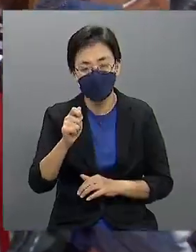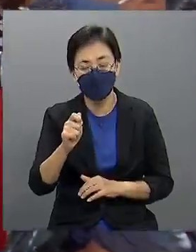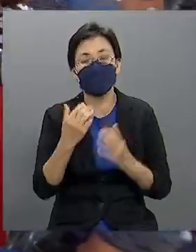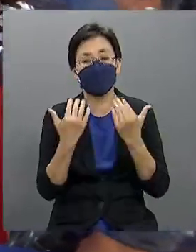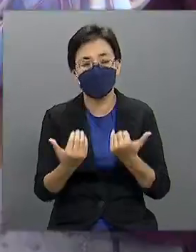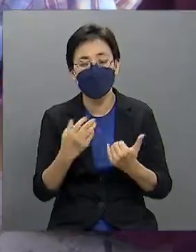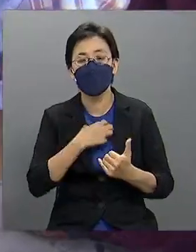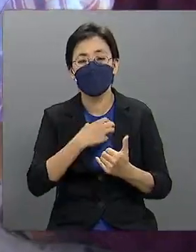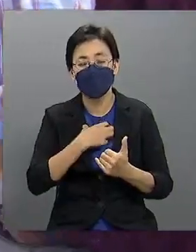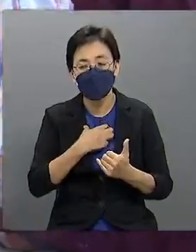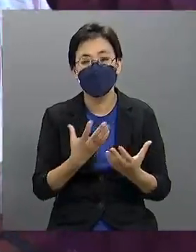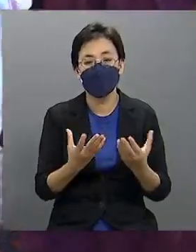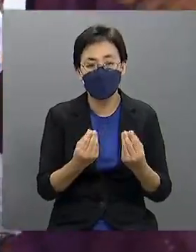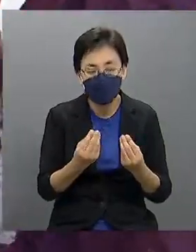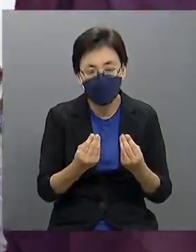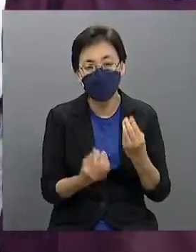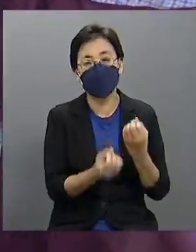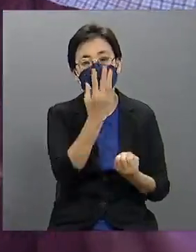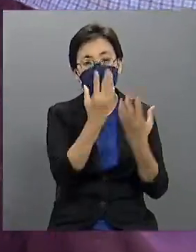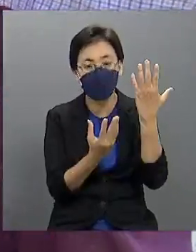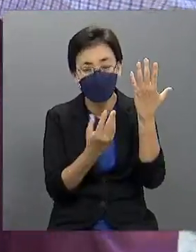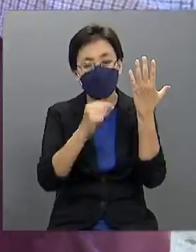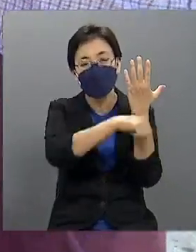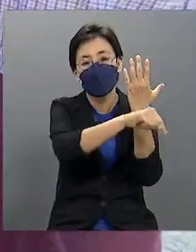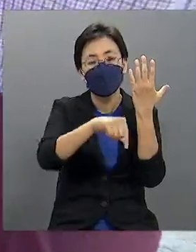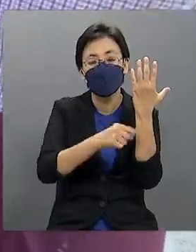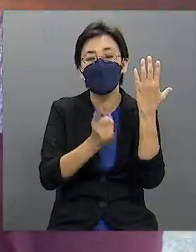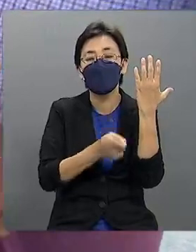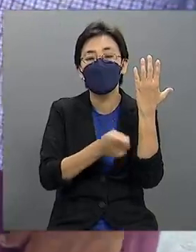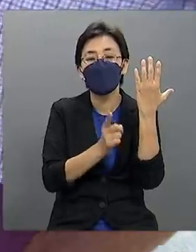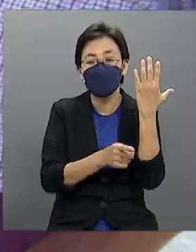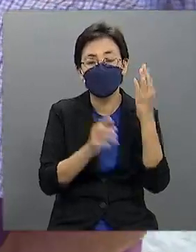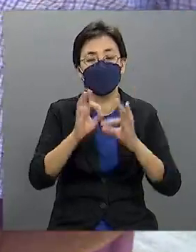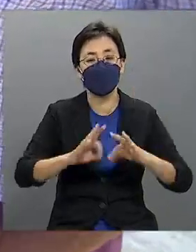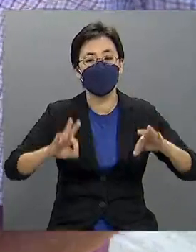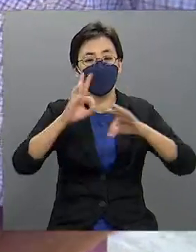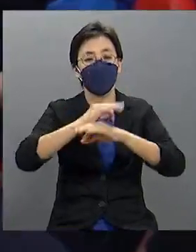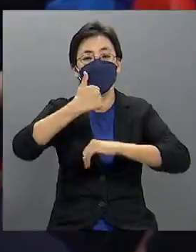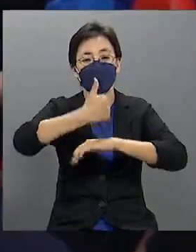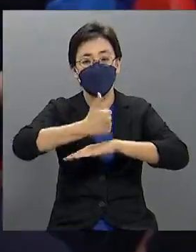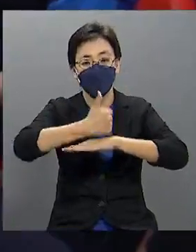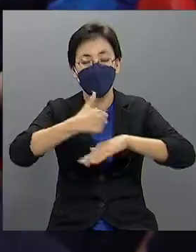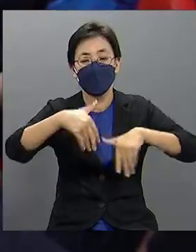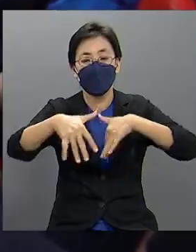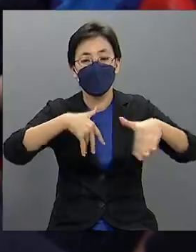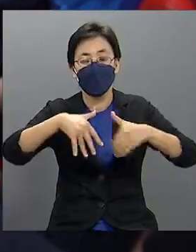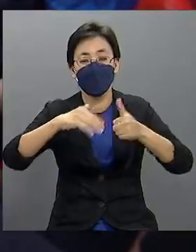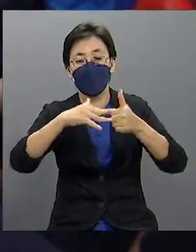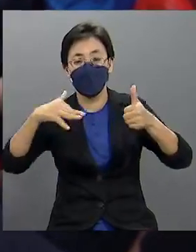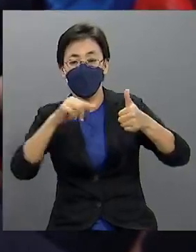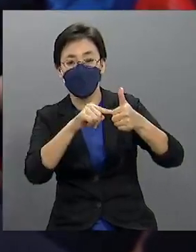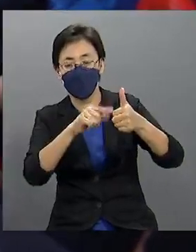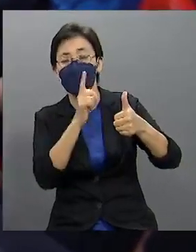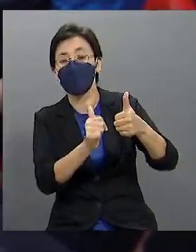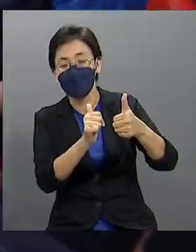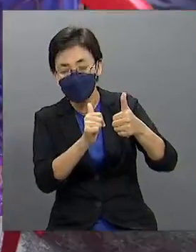ดินทิที่อยู่อาศัยเอาไว้พายใต้การขบเคลอนของผู้นำชุมชนเพื่อหาทางเอาชนะภัยธรรมชาติ